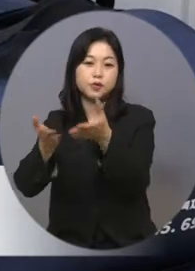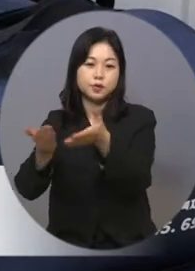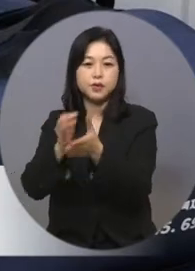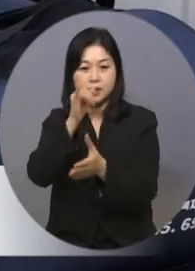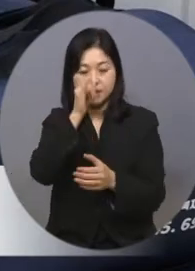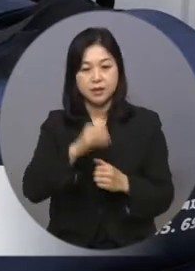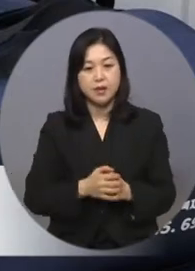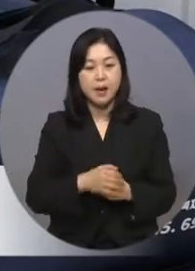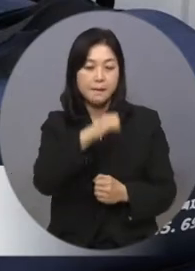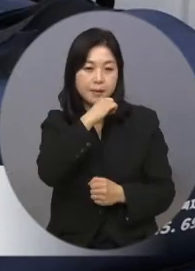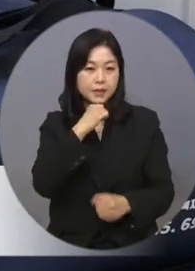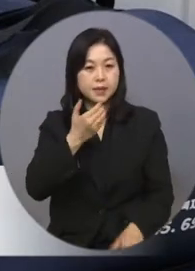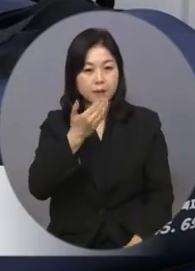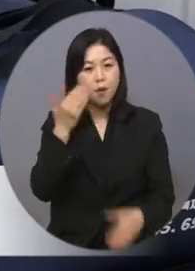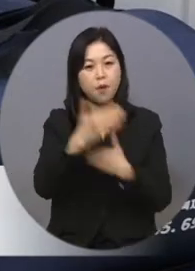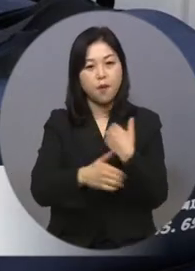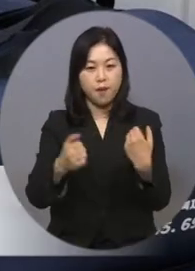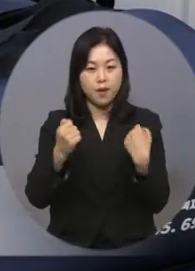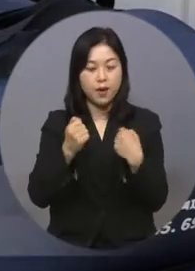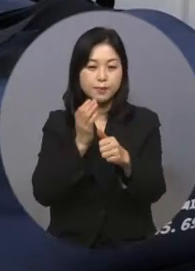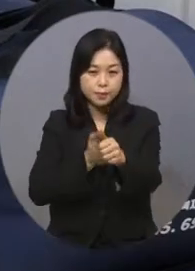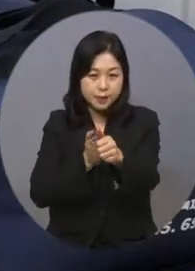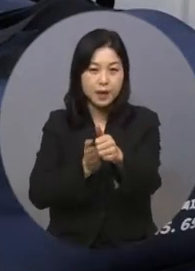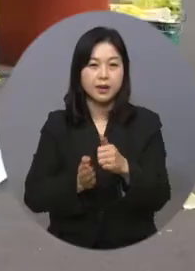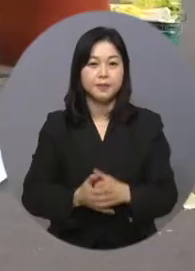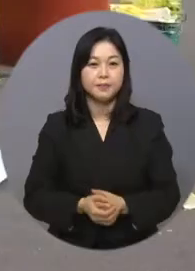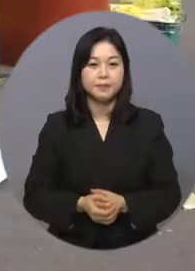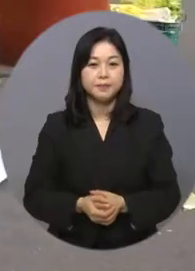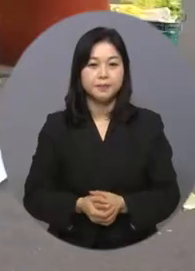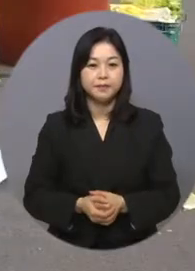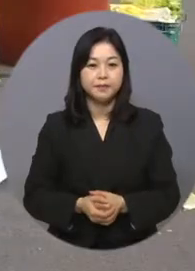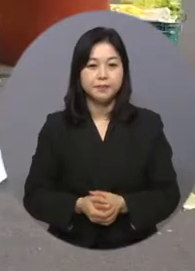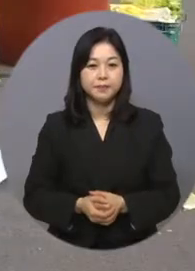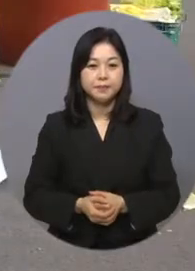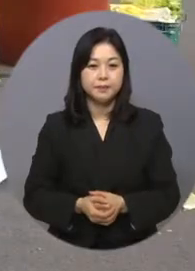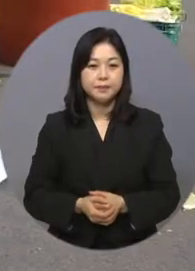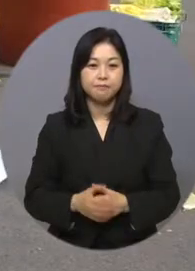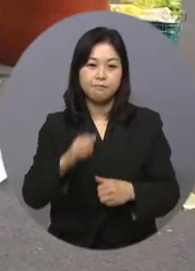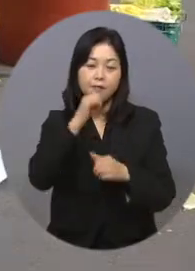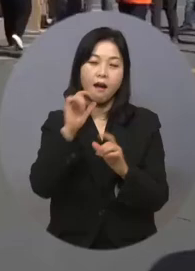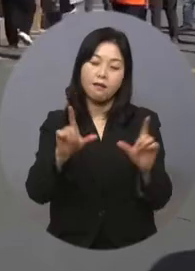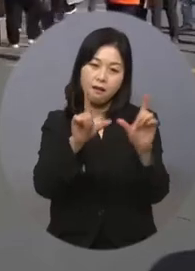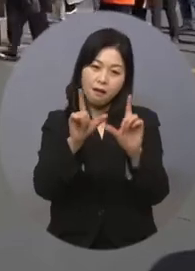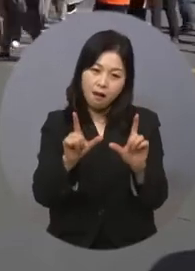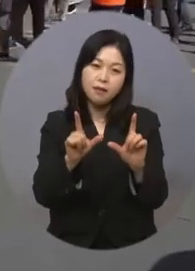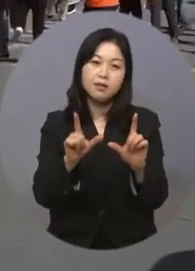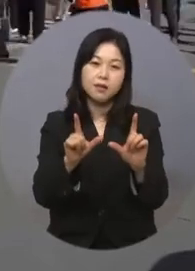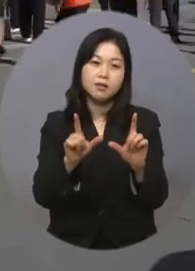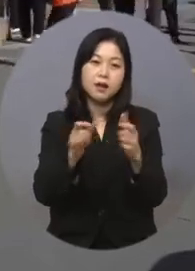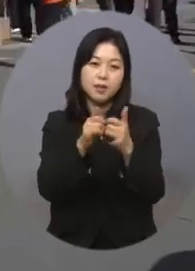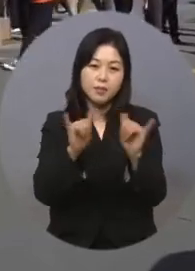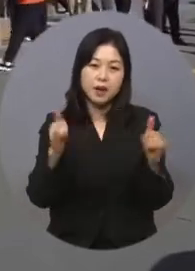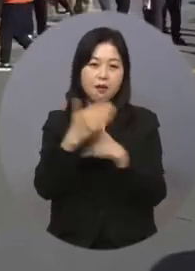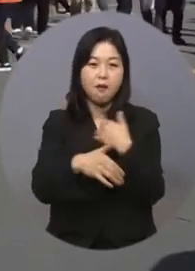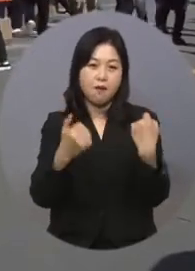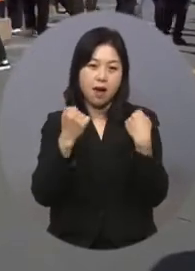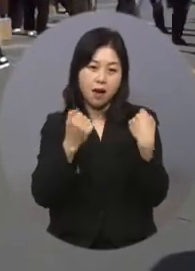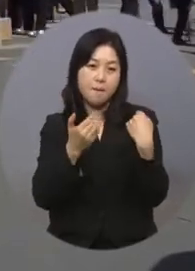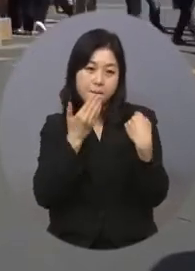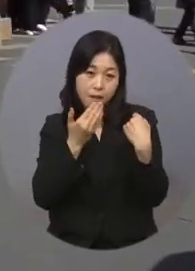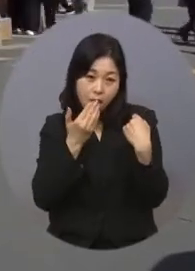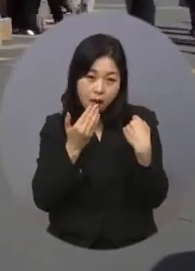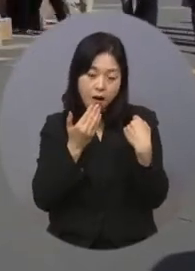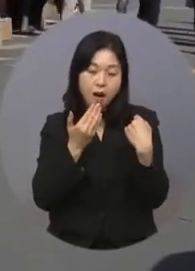드시고 건강하시고 그러셨으면 좋겠습니다. 취약계층의 건강한 먹거리, 든든한 겨울나기 지원을